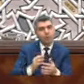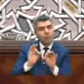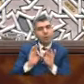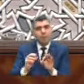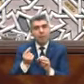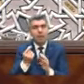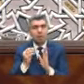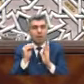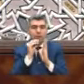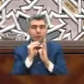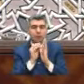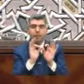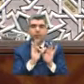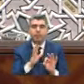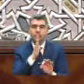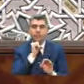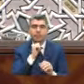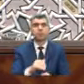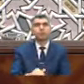النواب المحترمين من فريق العدالة والتنمية.